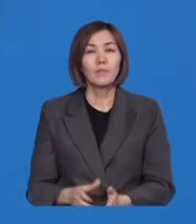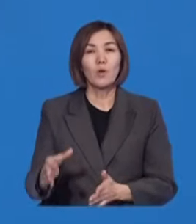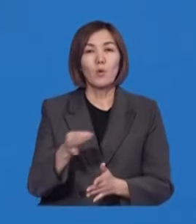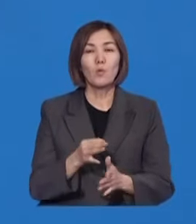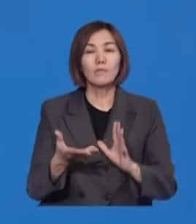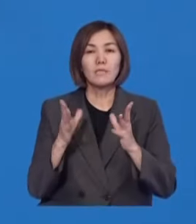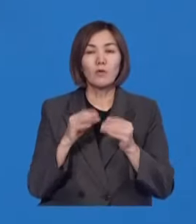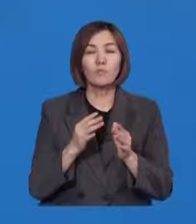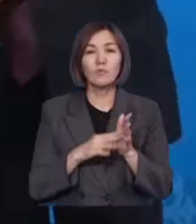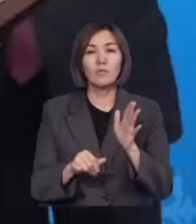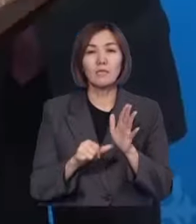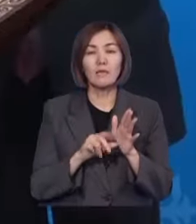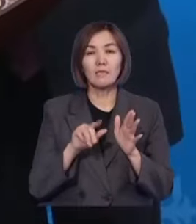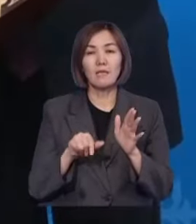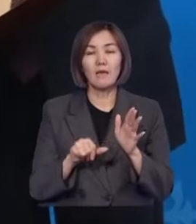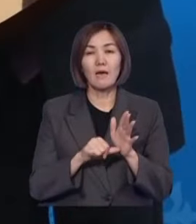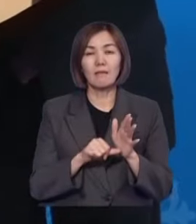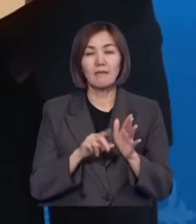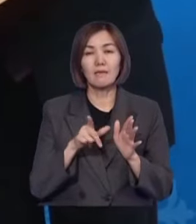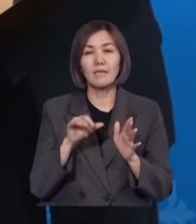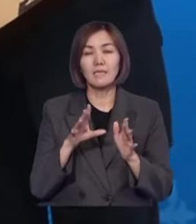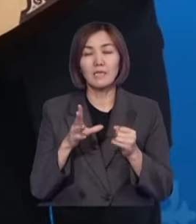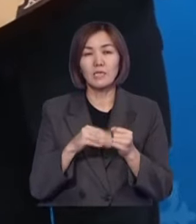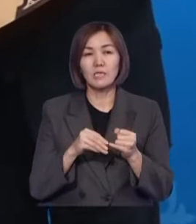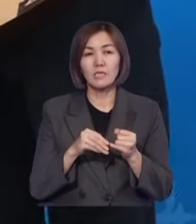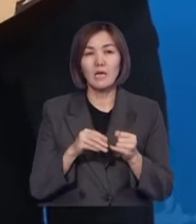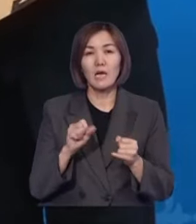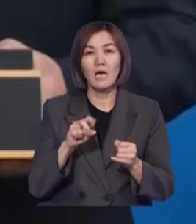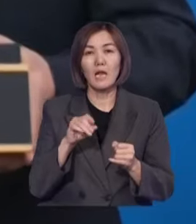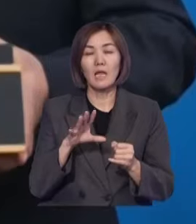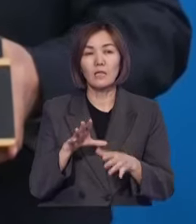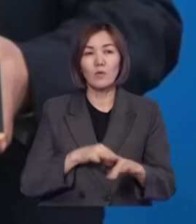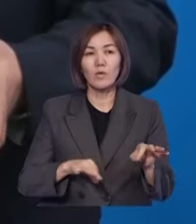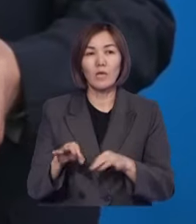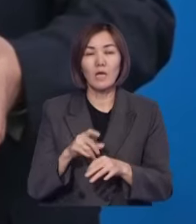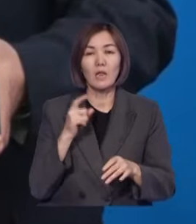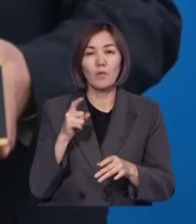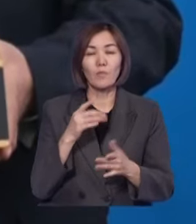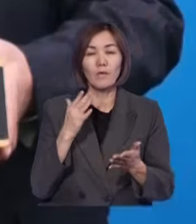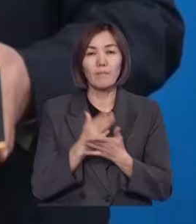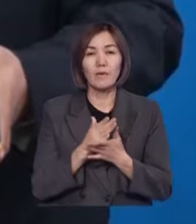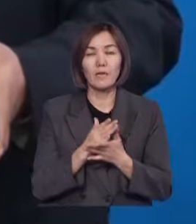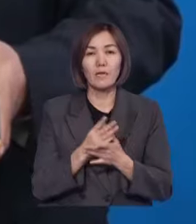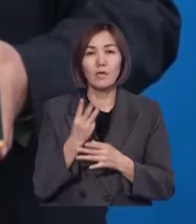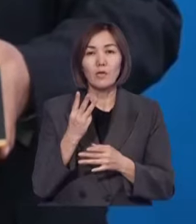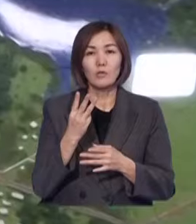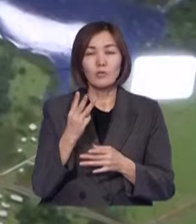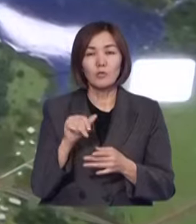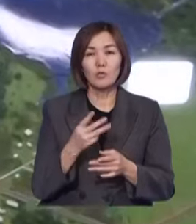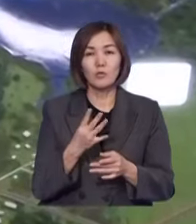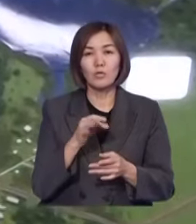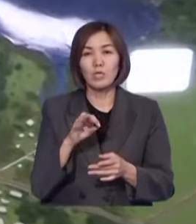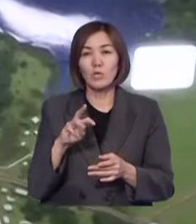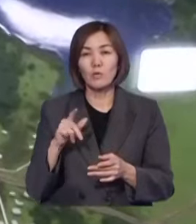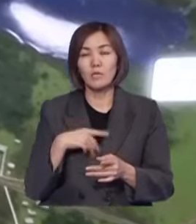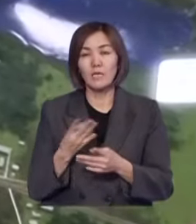көлемі 96,6 мың гектар болатын Алатау арнайы экономикалық аймағы жобасы бар. Мұнда 3,4 триллион теңге көлемінде инвестиция